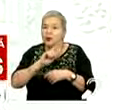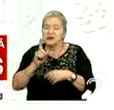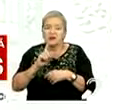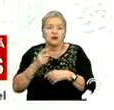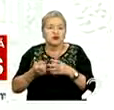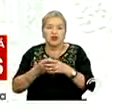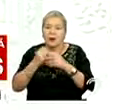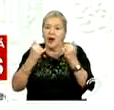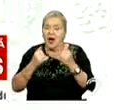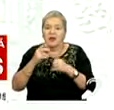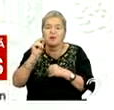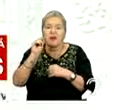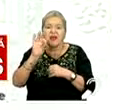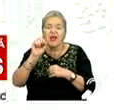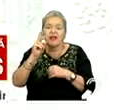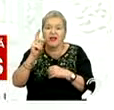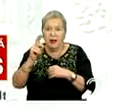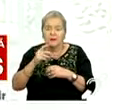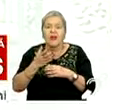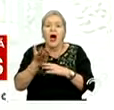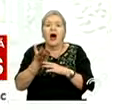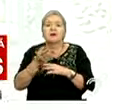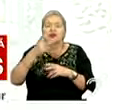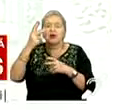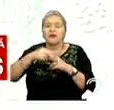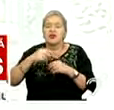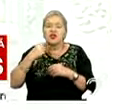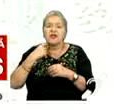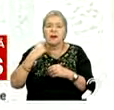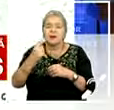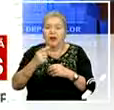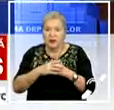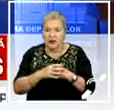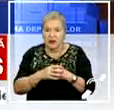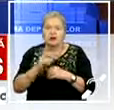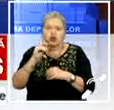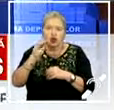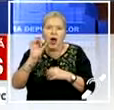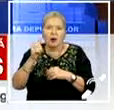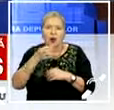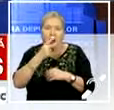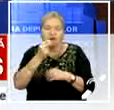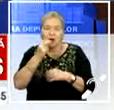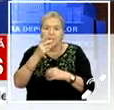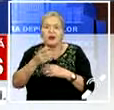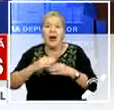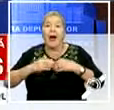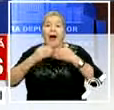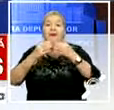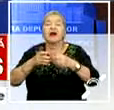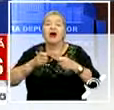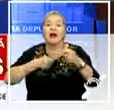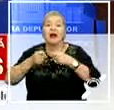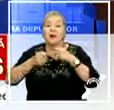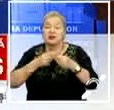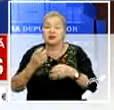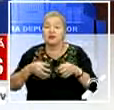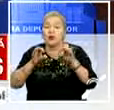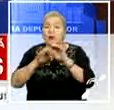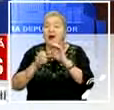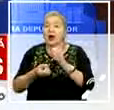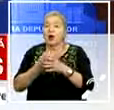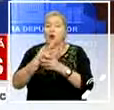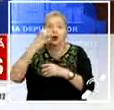că socialdemocrații au cerut încă din weekend, prin vocea lui Marcel Ciolacu, o amânare a negocierilor, având în vedere că,